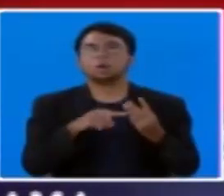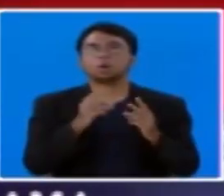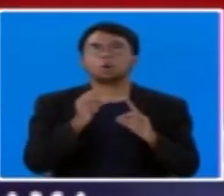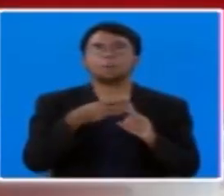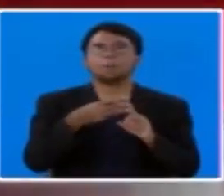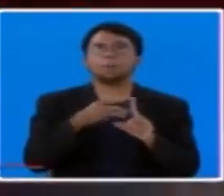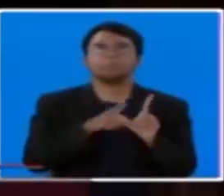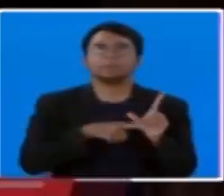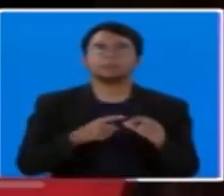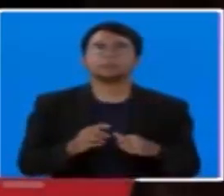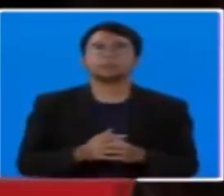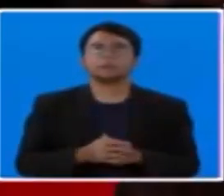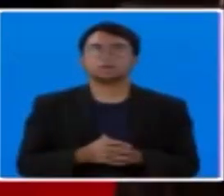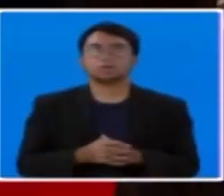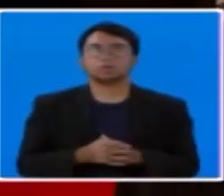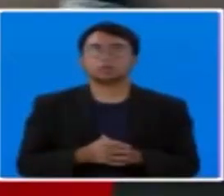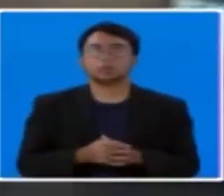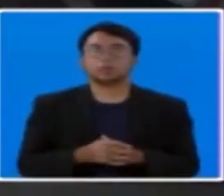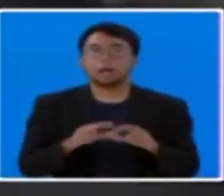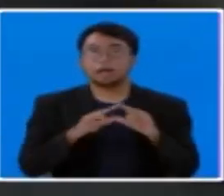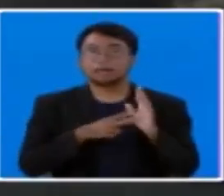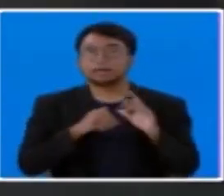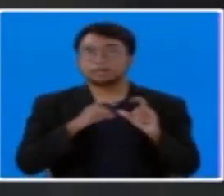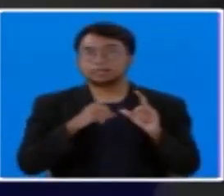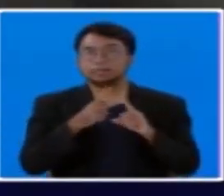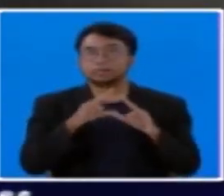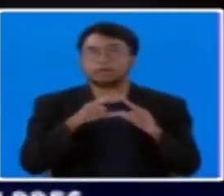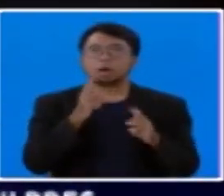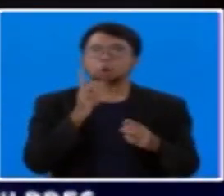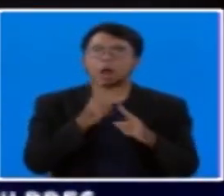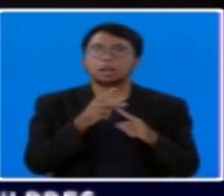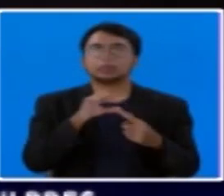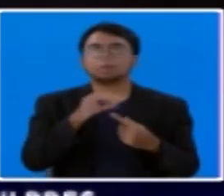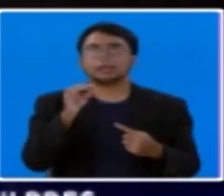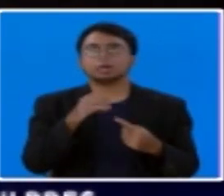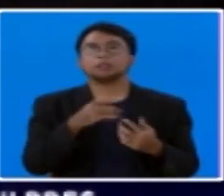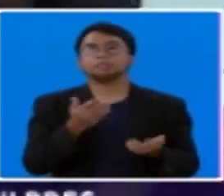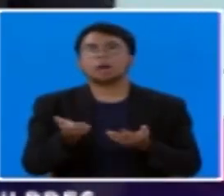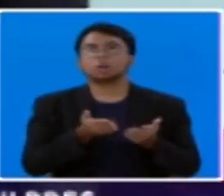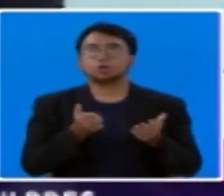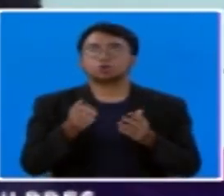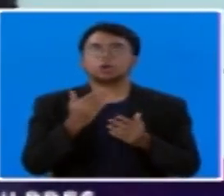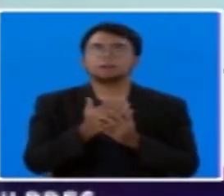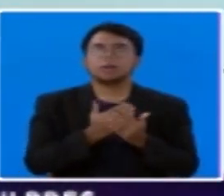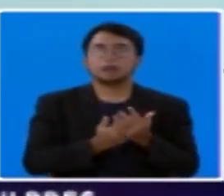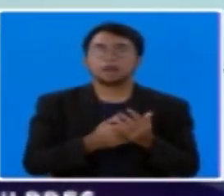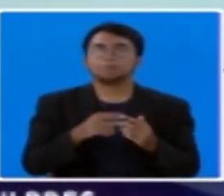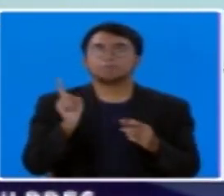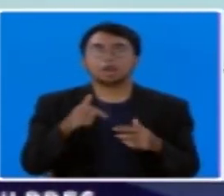Bagi Anissa Dasuki, ini adalah kali kedua ia terpilih menjadi host untuk ajang penghargaan tahunan bergengsi